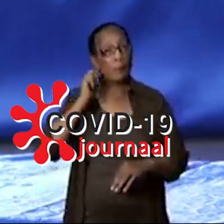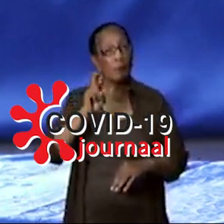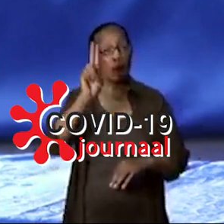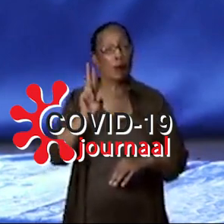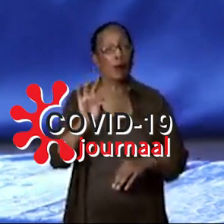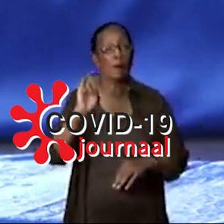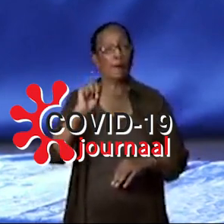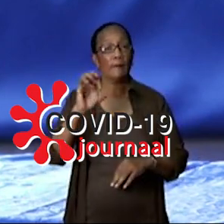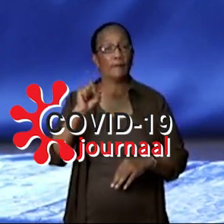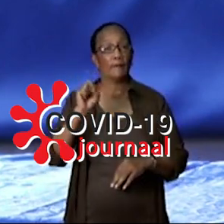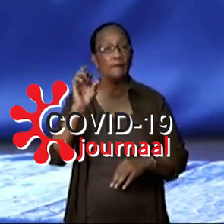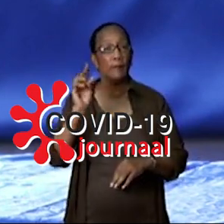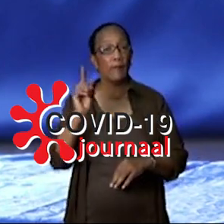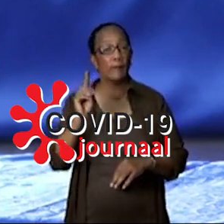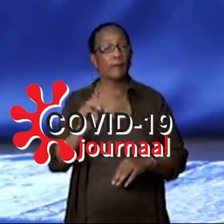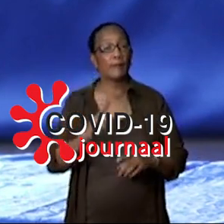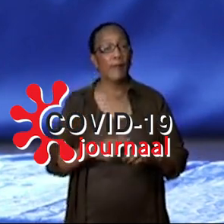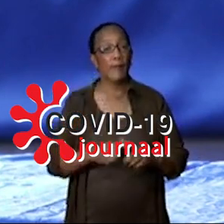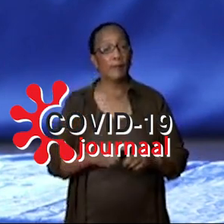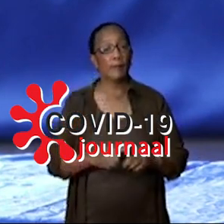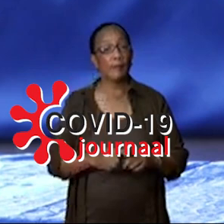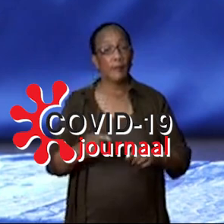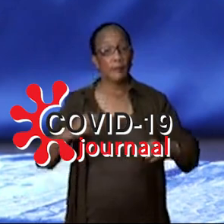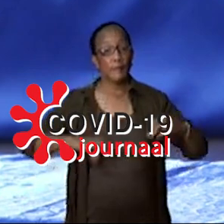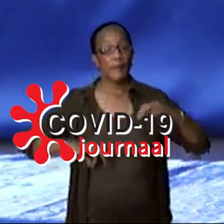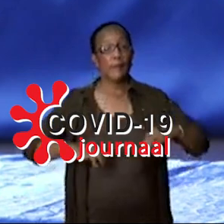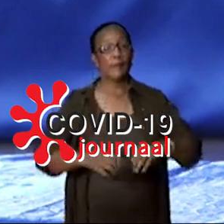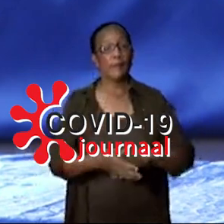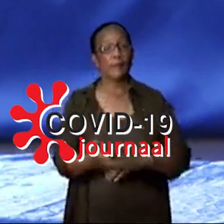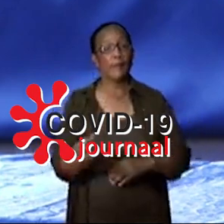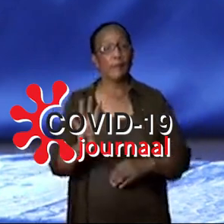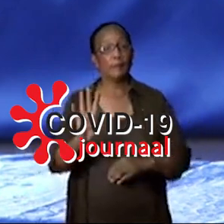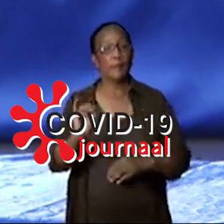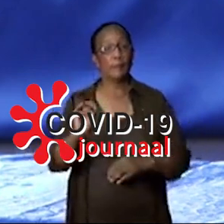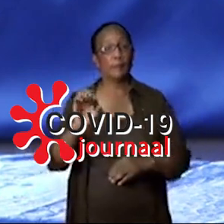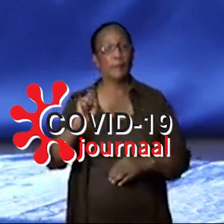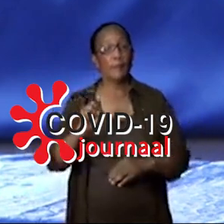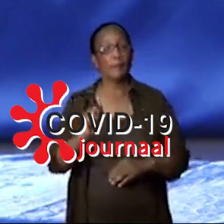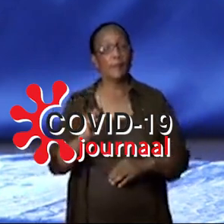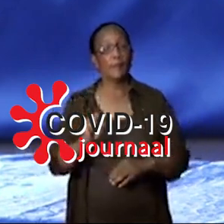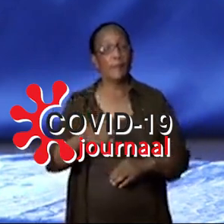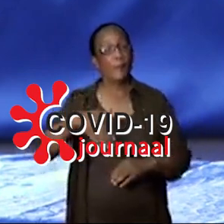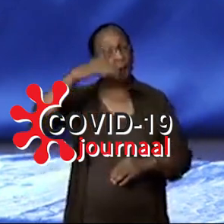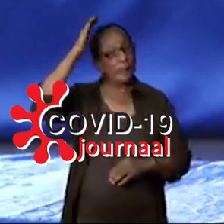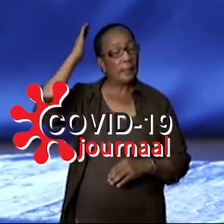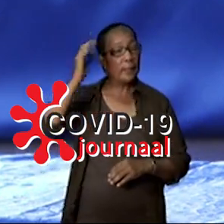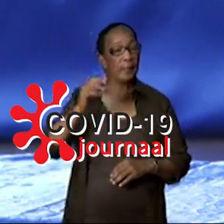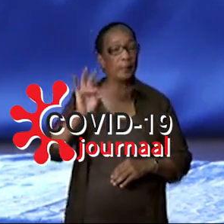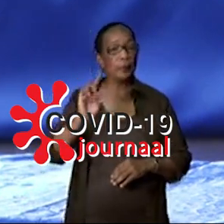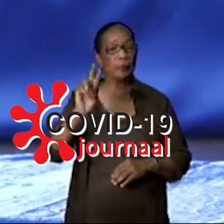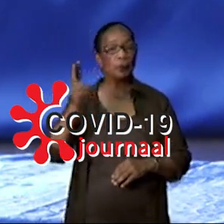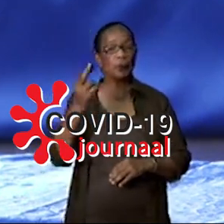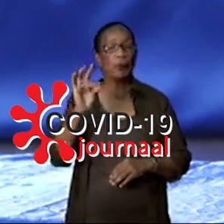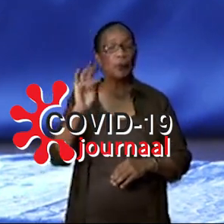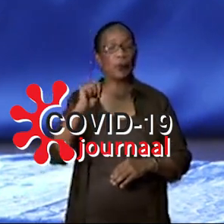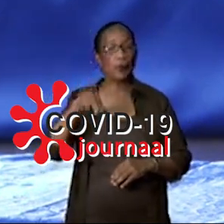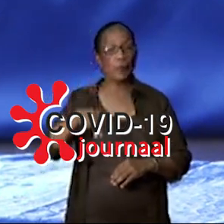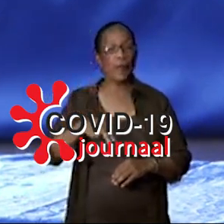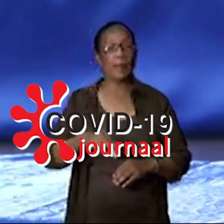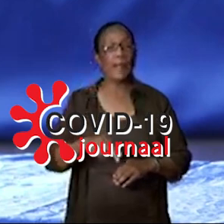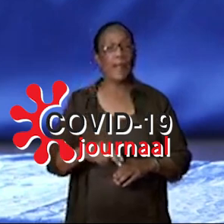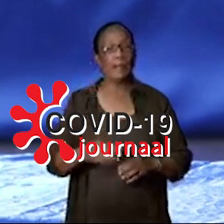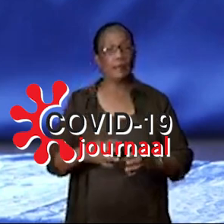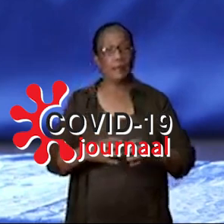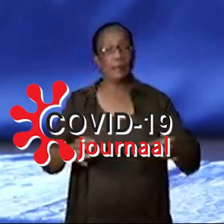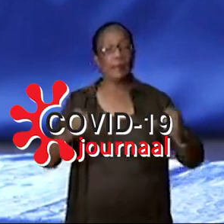Gefeit. Van het ministerie van Bibis, daar heb je dan de heer Luciano Truideman. En van het bedrijfsleven,